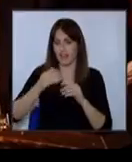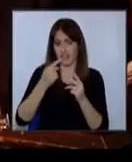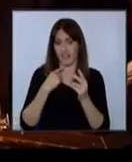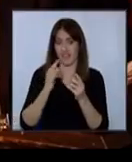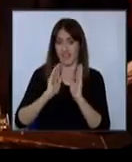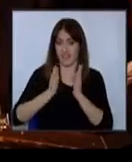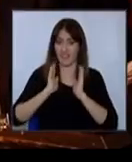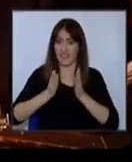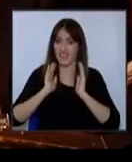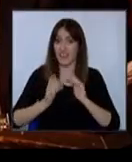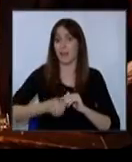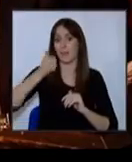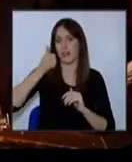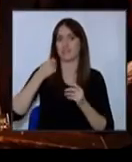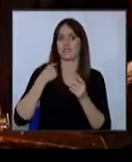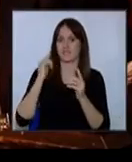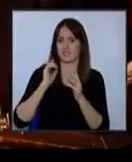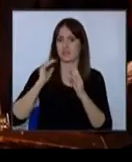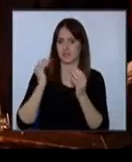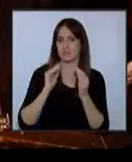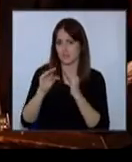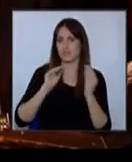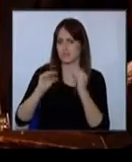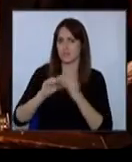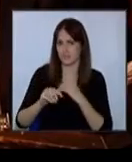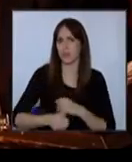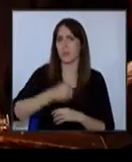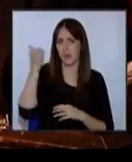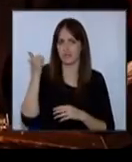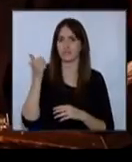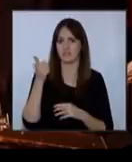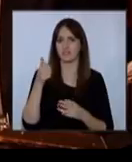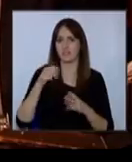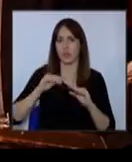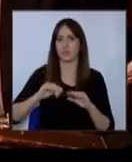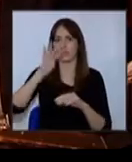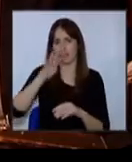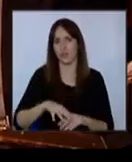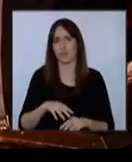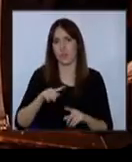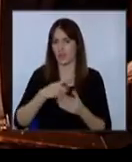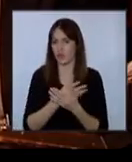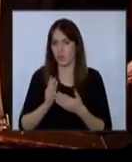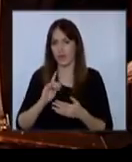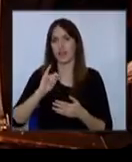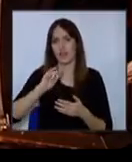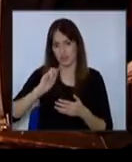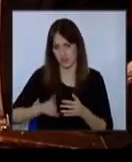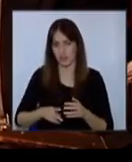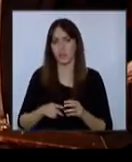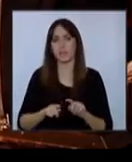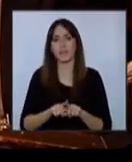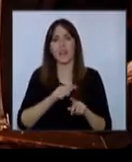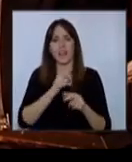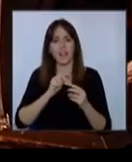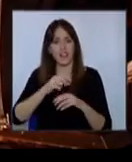catalana, però també ens atreviríem a manifestar que no tan sols pels bigatans, sinó també per tota la nostra comarca en general. És una de les carreteres més